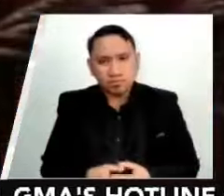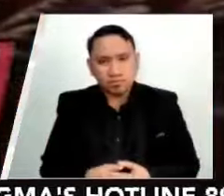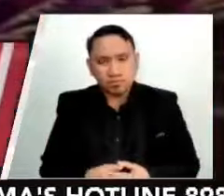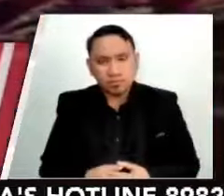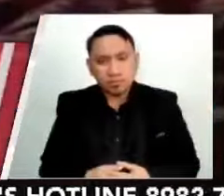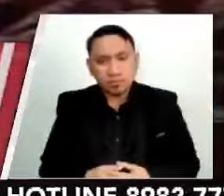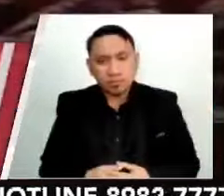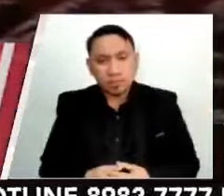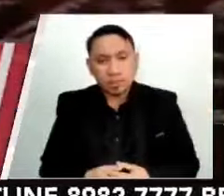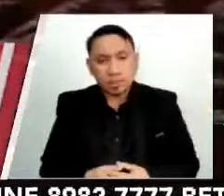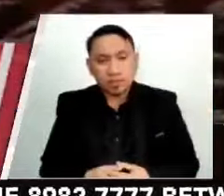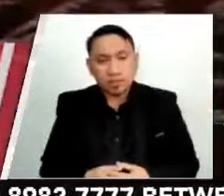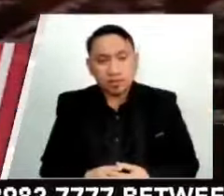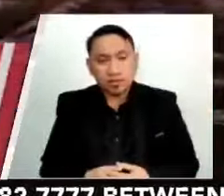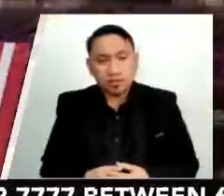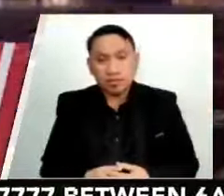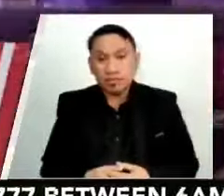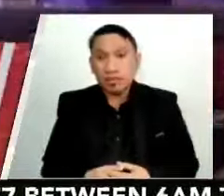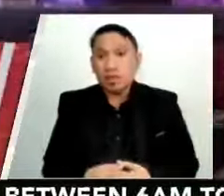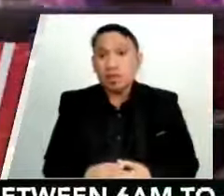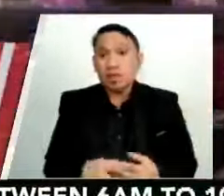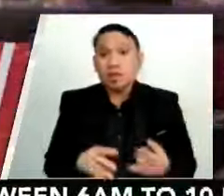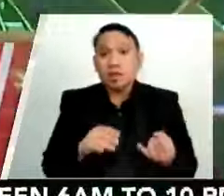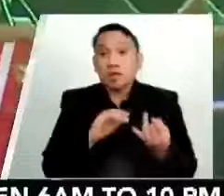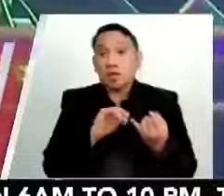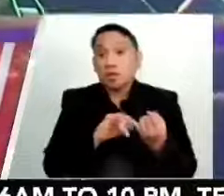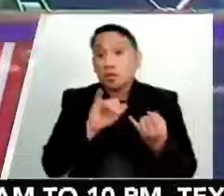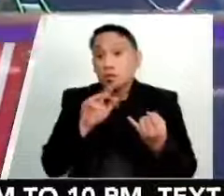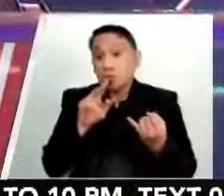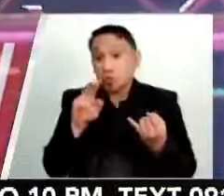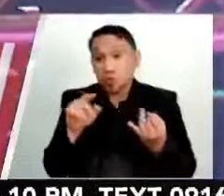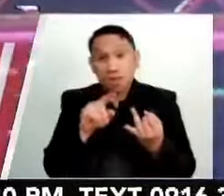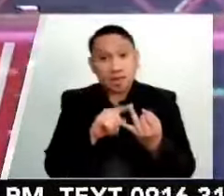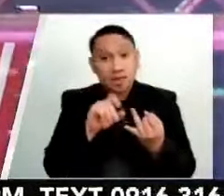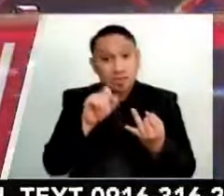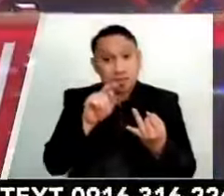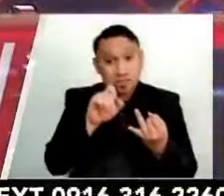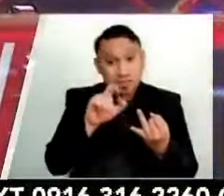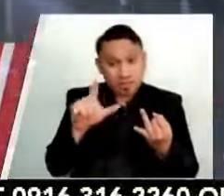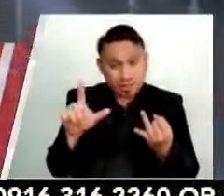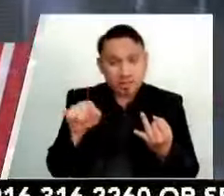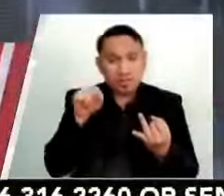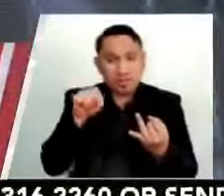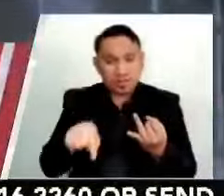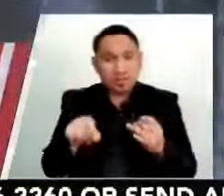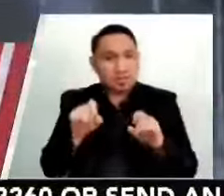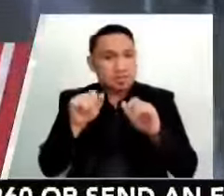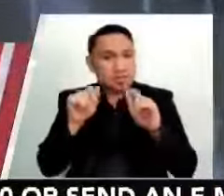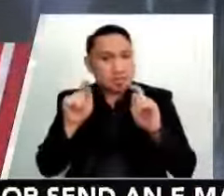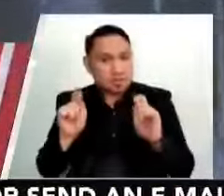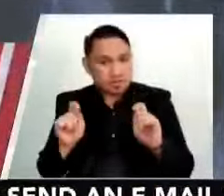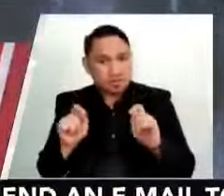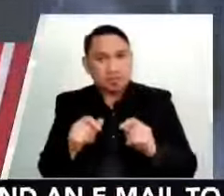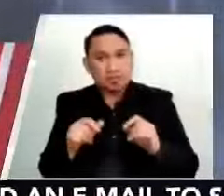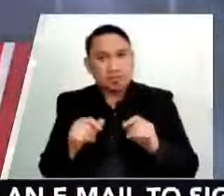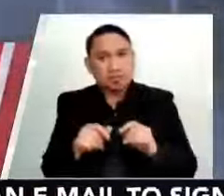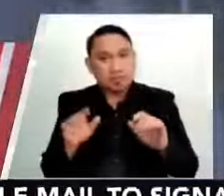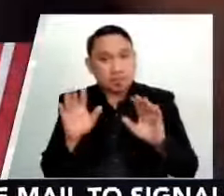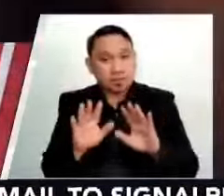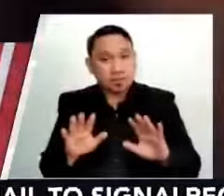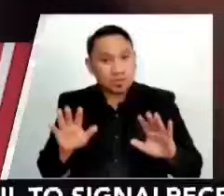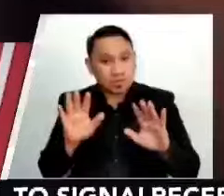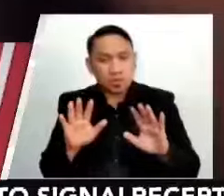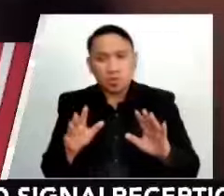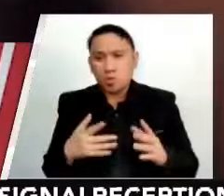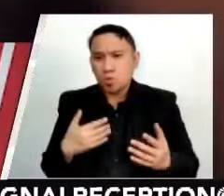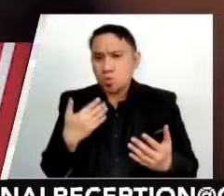Concert ni na Julian Sanhose at Stel ng SB19 ngayong weekend na. Bukod sa powerful performance